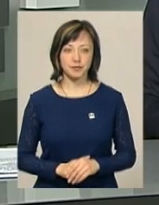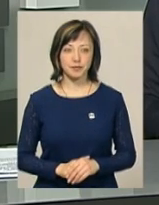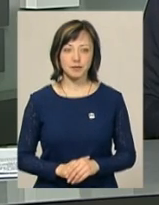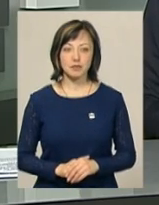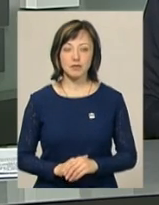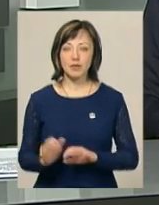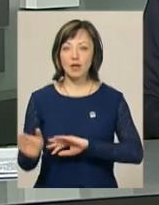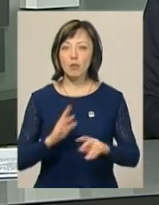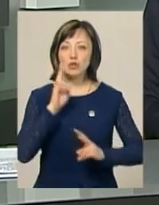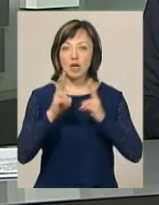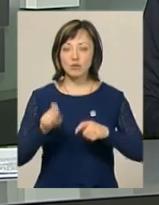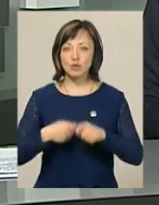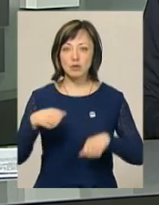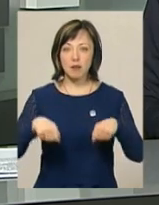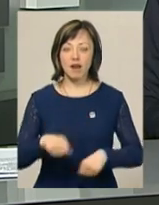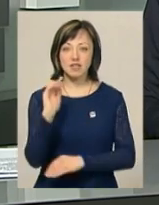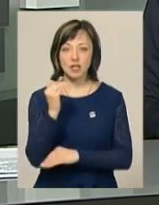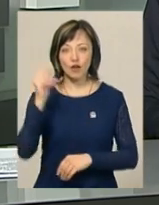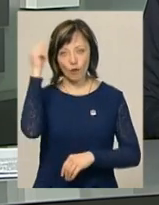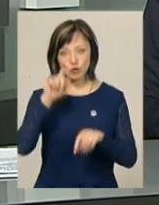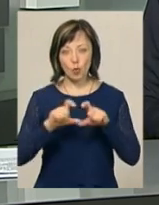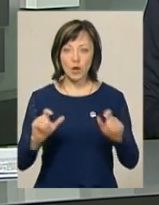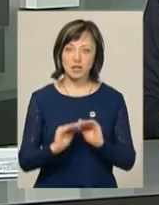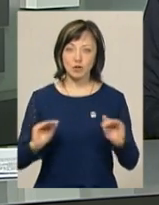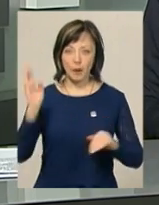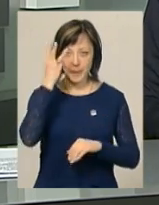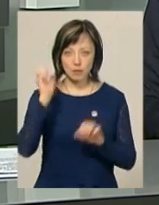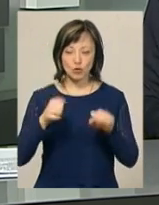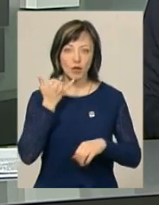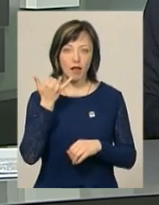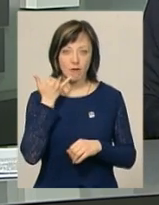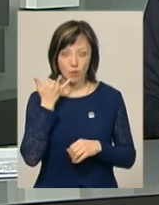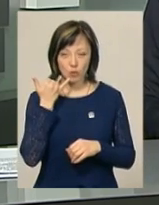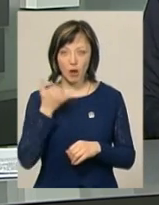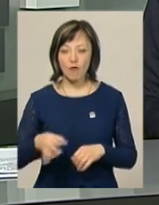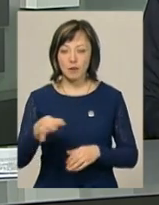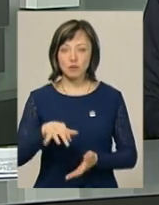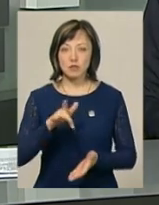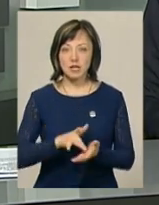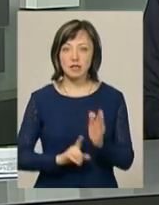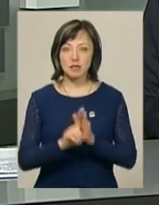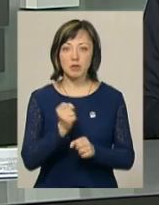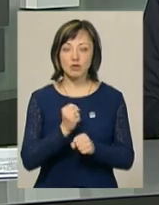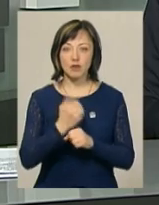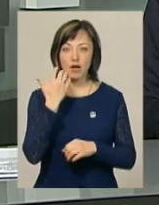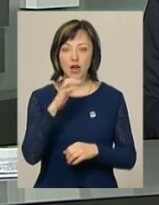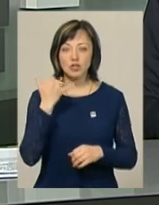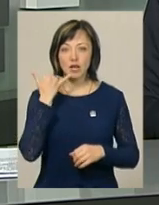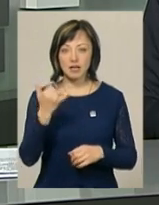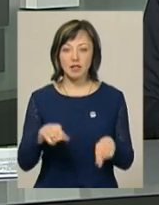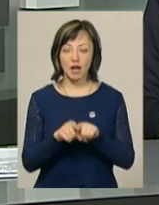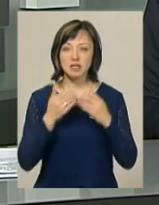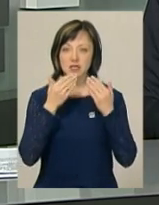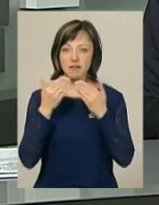Поскаржитися на порушення прав дитини у школі чи садочку хмельничани можуть телефоном. В обласному центрі запрацювала гаряча лінія для таких